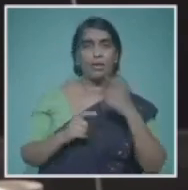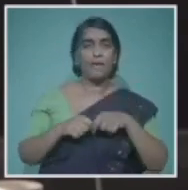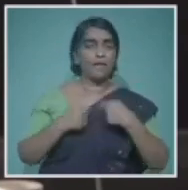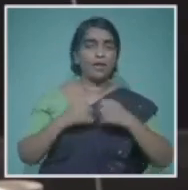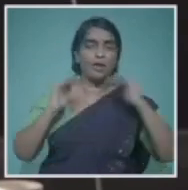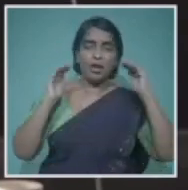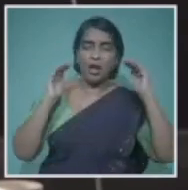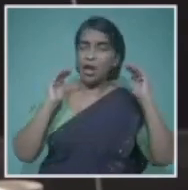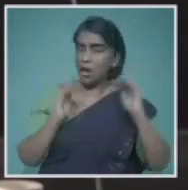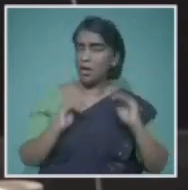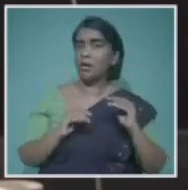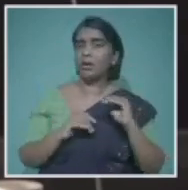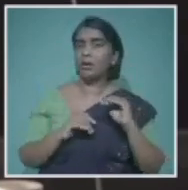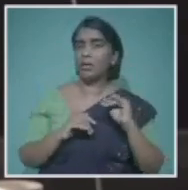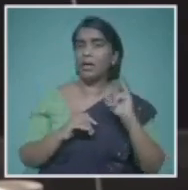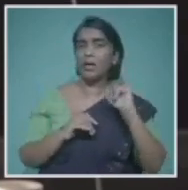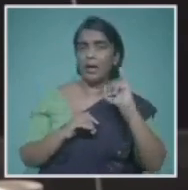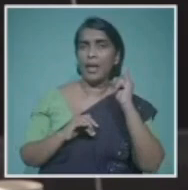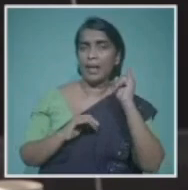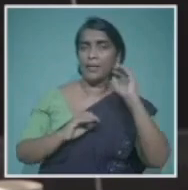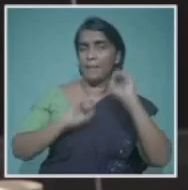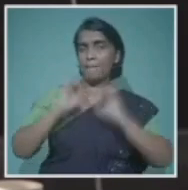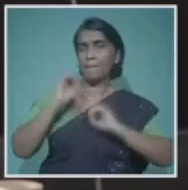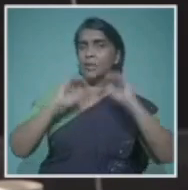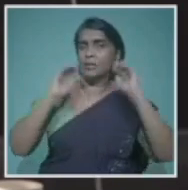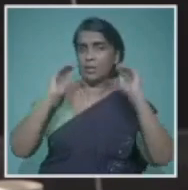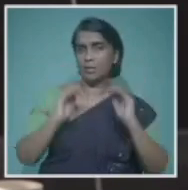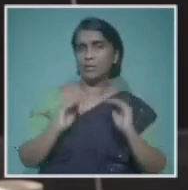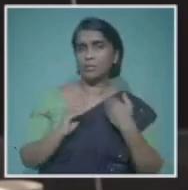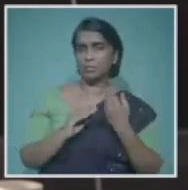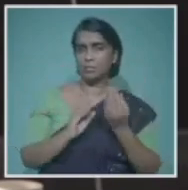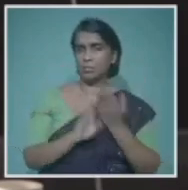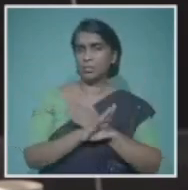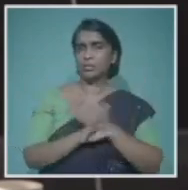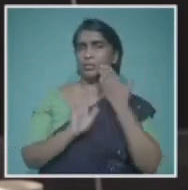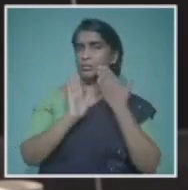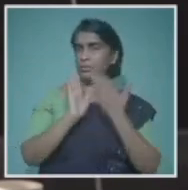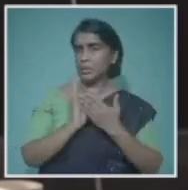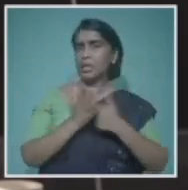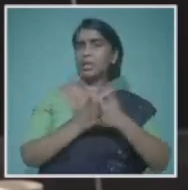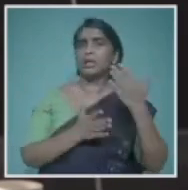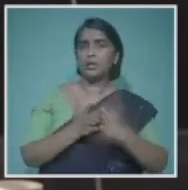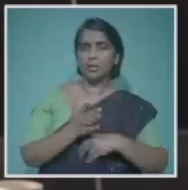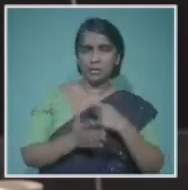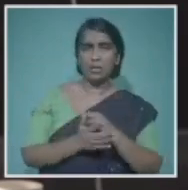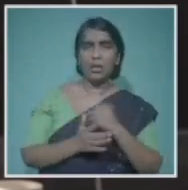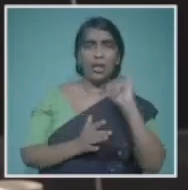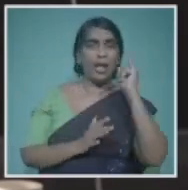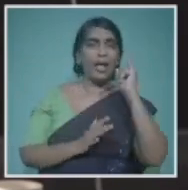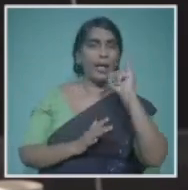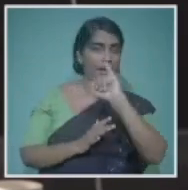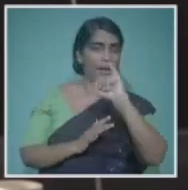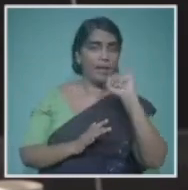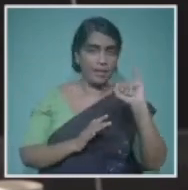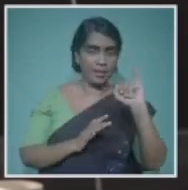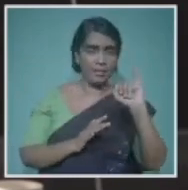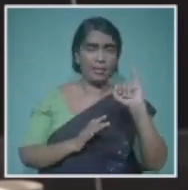උද්දමනයේ 160ට අවිල්ල තියෙනවා. දැන් පොඩ්ඩකට කලින් ඉදිරිපත් කරපු වාර්තාවේ 166